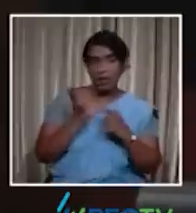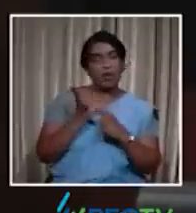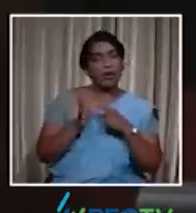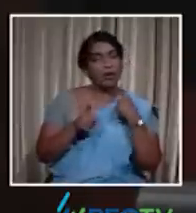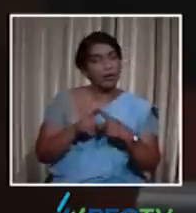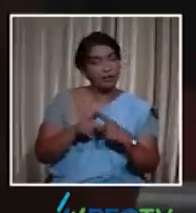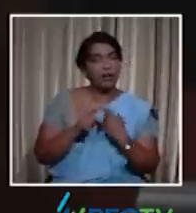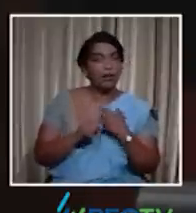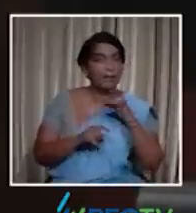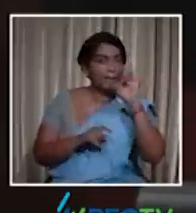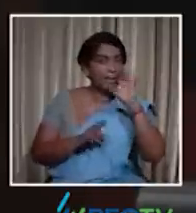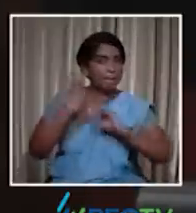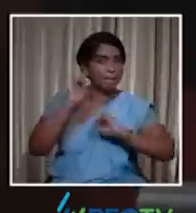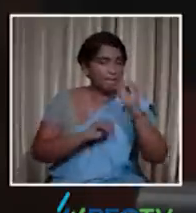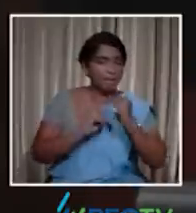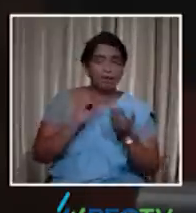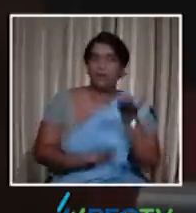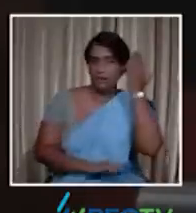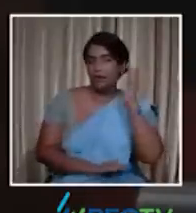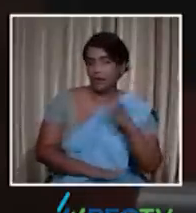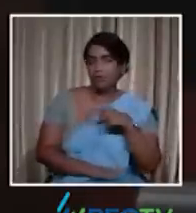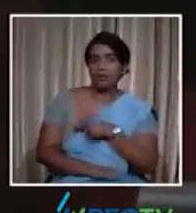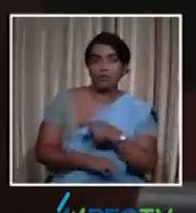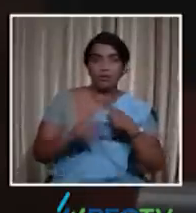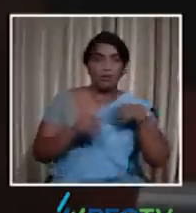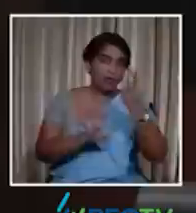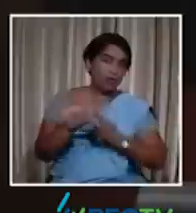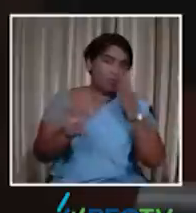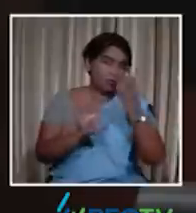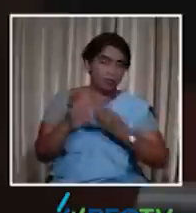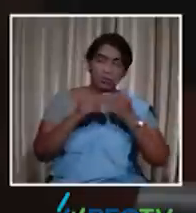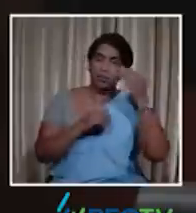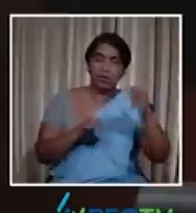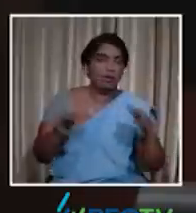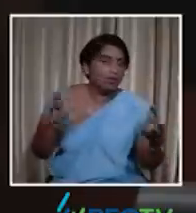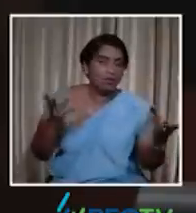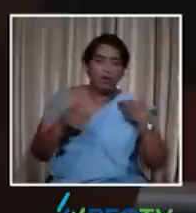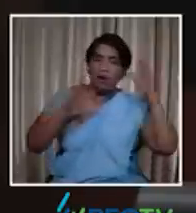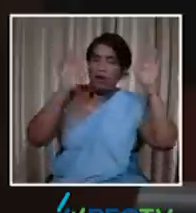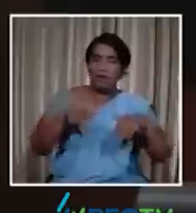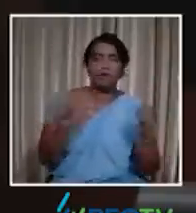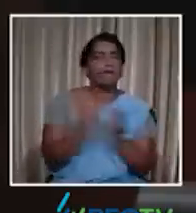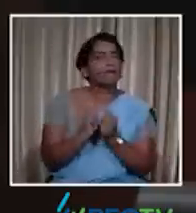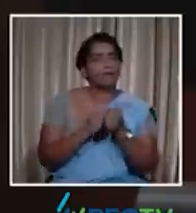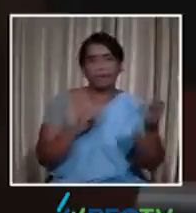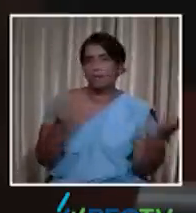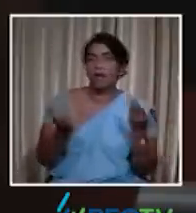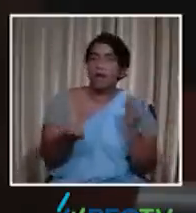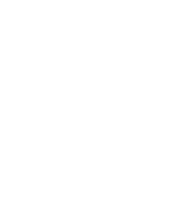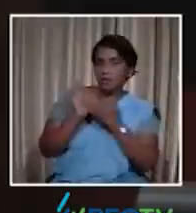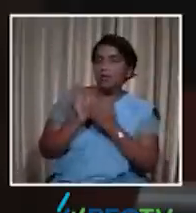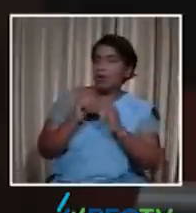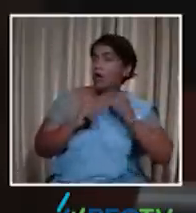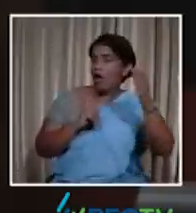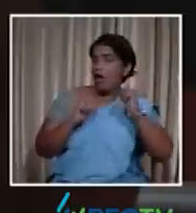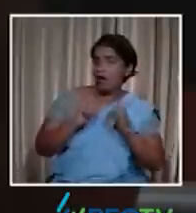මම හිතනවා 15%කට වගේ වැඩි කරගන්නට අපිට සිද්ධ වෙනවා ඊළඟ වසර දෙක තුන ඇතුළත. නැත්තම් ඉතින් කවුරු ආවත් වෙන කරන්න දෙයක් නැහැ. තව තවත් ණය අරගෙන දෙන්න තමයි